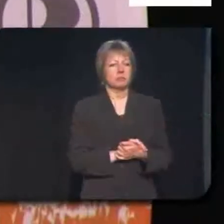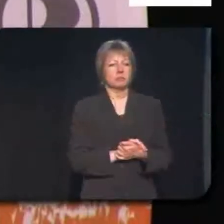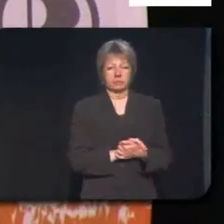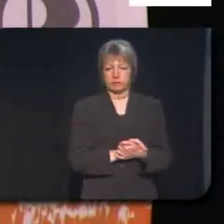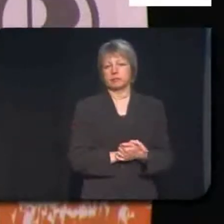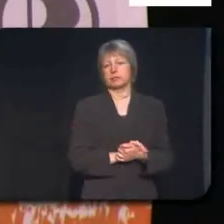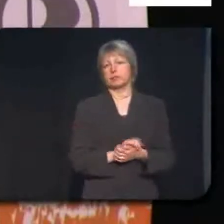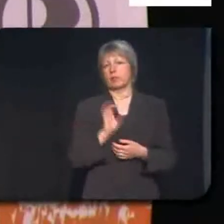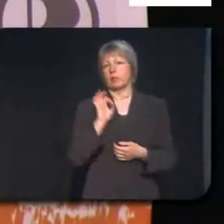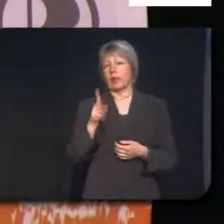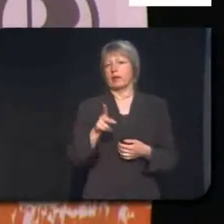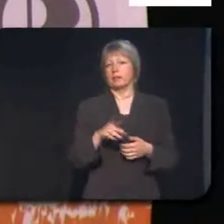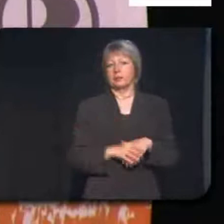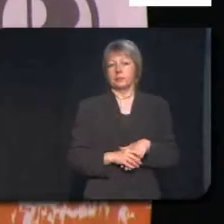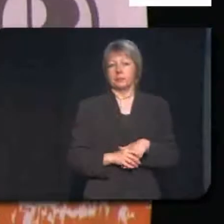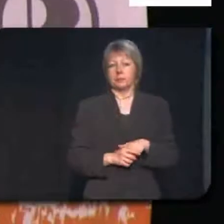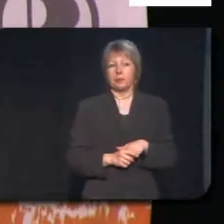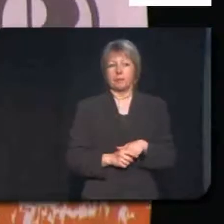gut